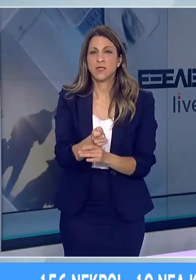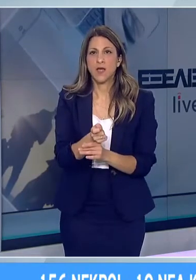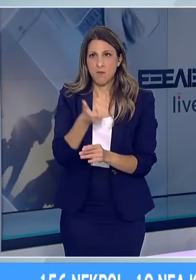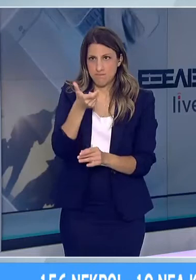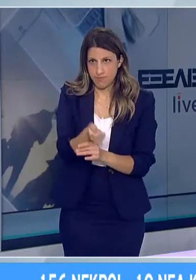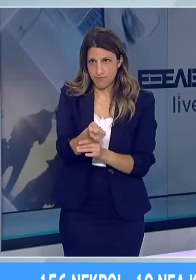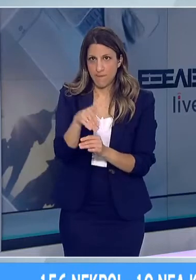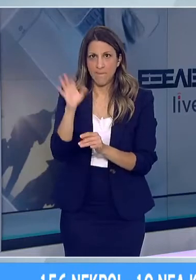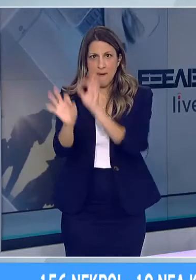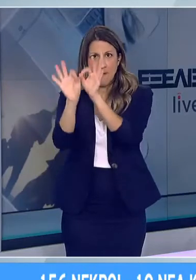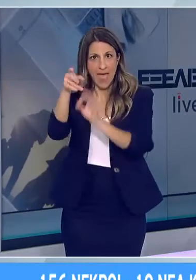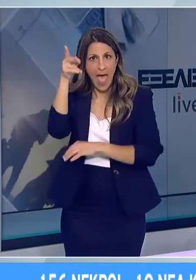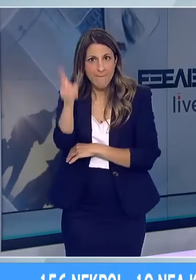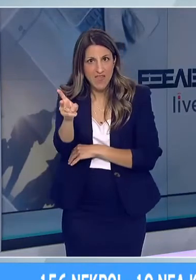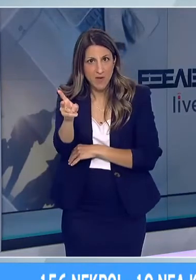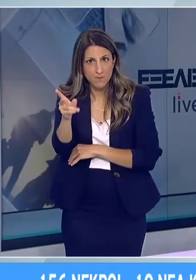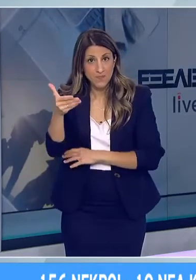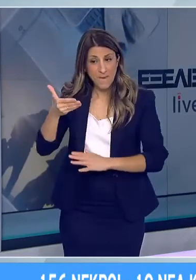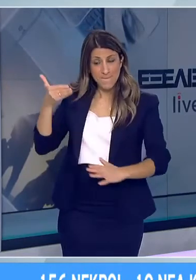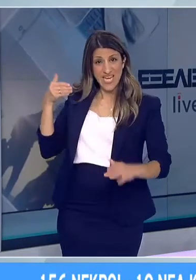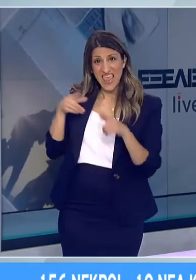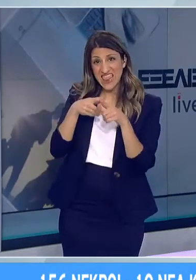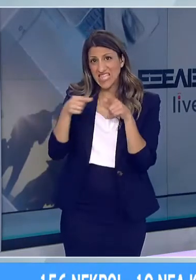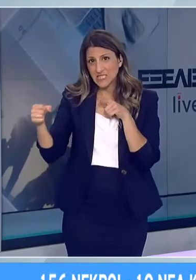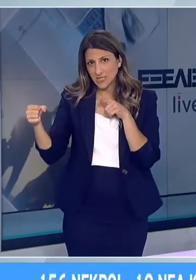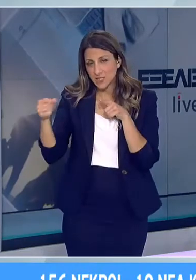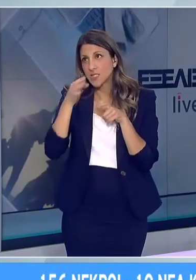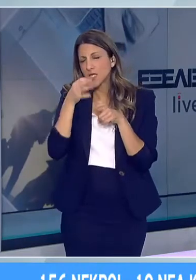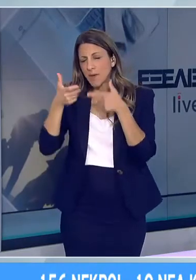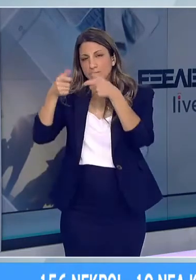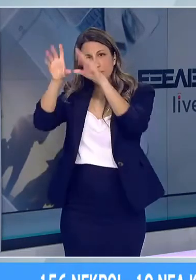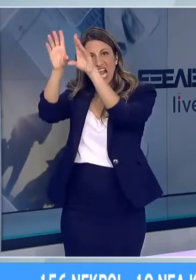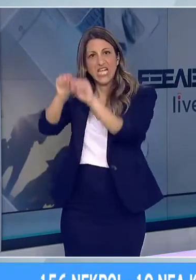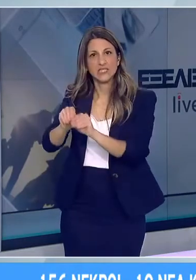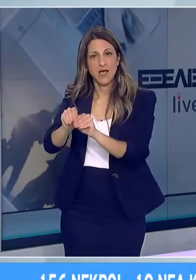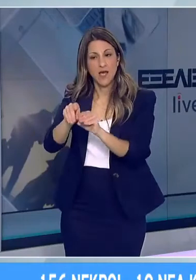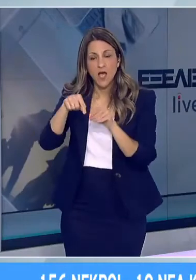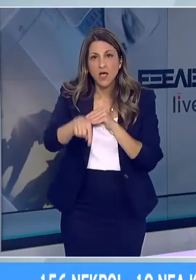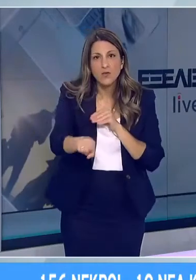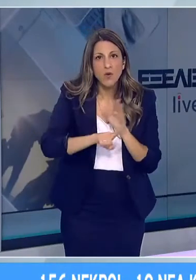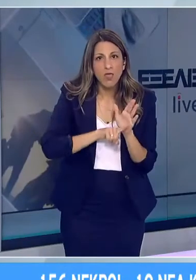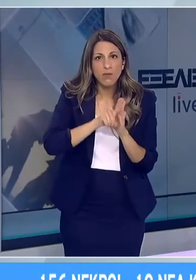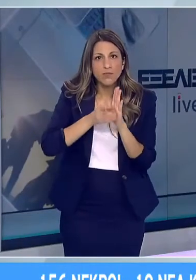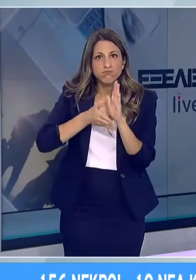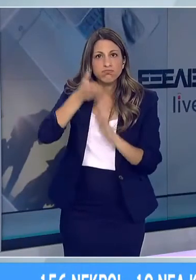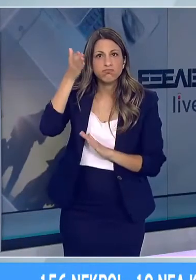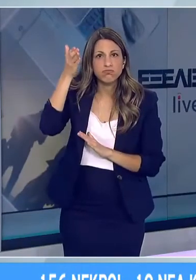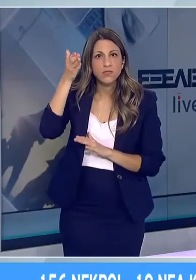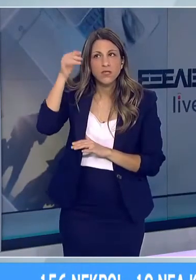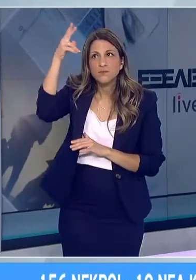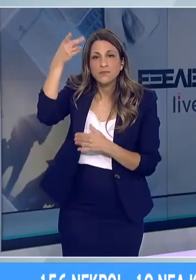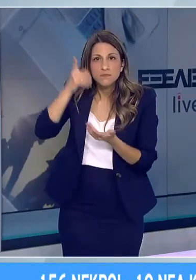του κορονοϊού. Το προηγούμενο διάστημα οι διοικήσεις με απόφασή τους τα είχαν κλειστά. Τώρα όμως με τη ζέστη αυτό ενδεχομένως θα είναι